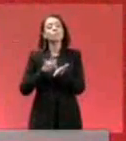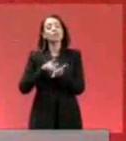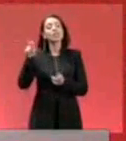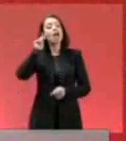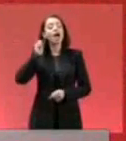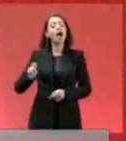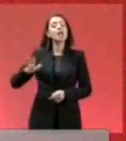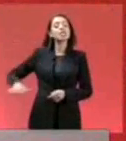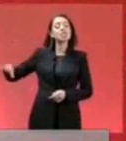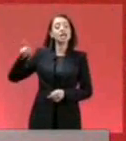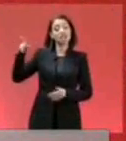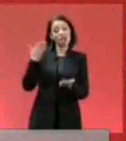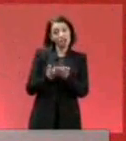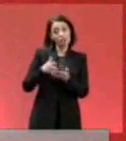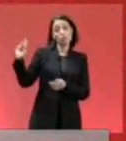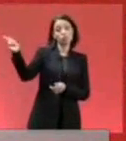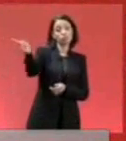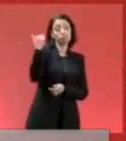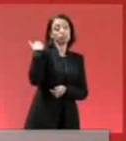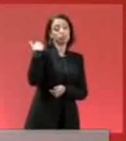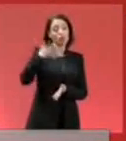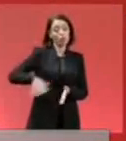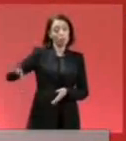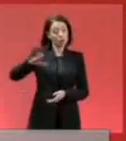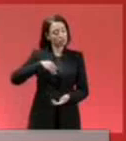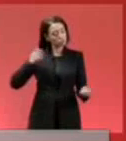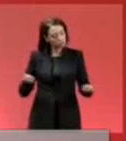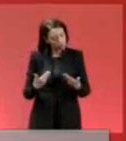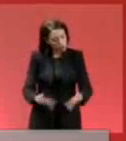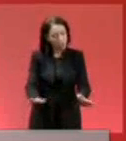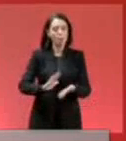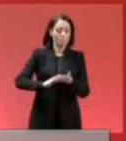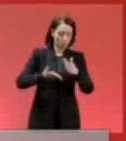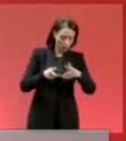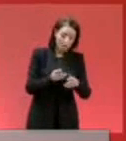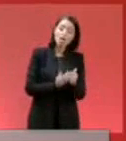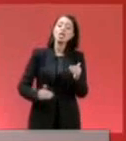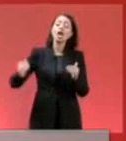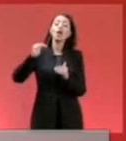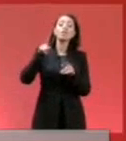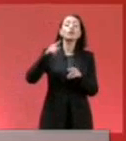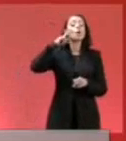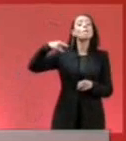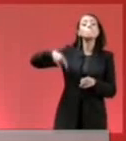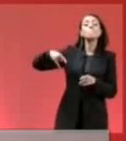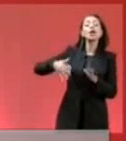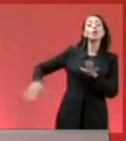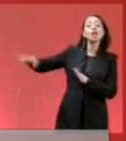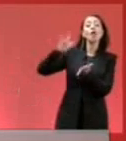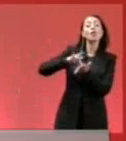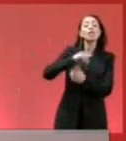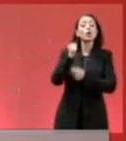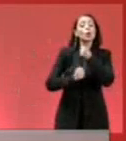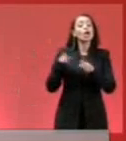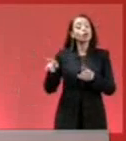Αγιάς. Ένα αίτημα των πολιτών της περιοχής γίνεται πράξη. Η αναβάθμιση του Παμπελοπονησιακού Αθλητικού Κέντρου